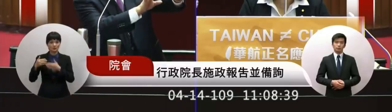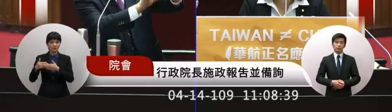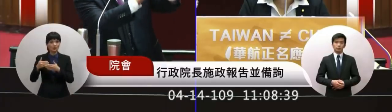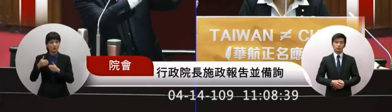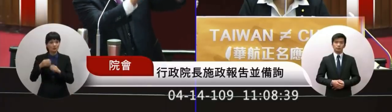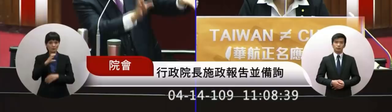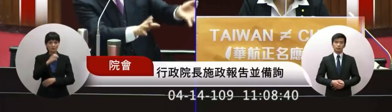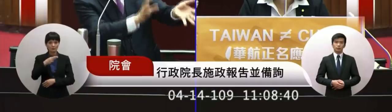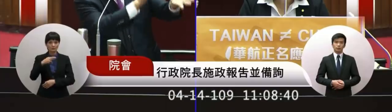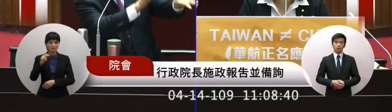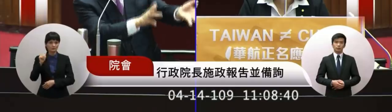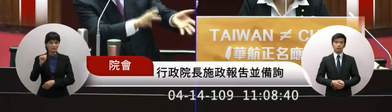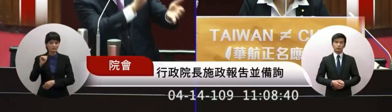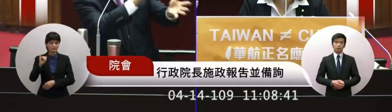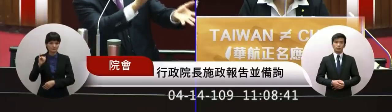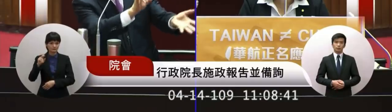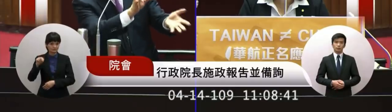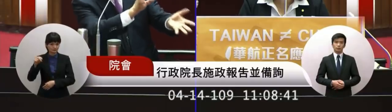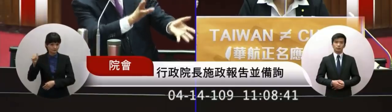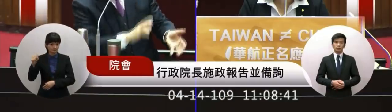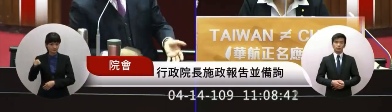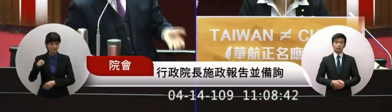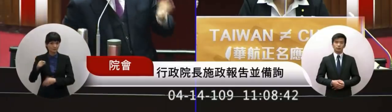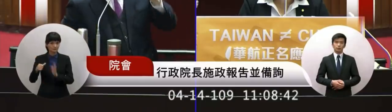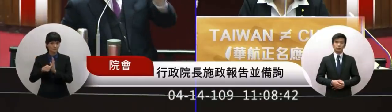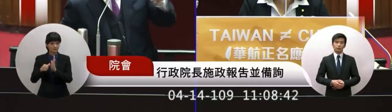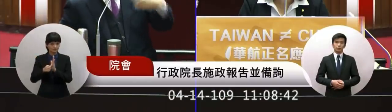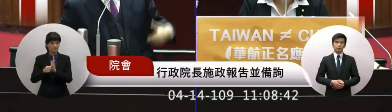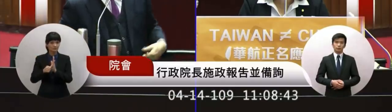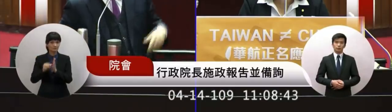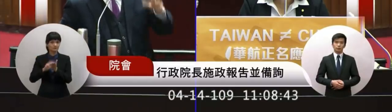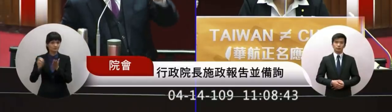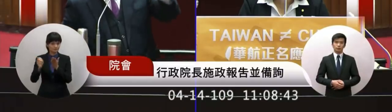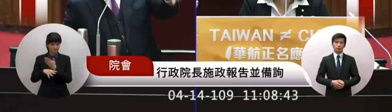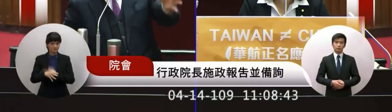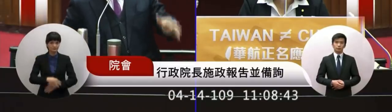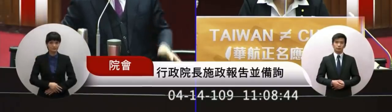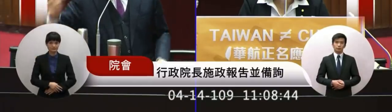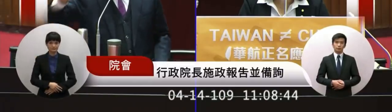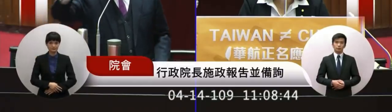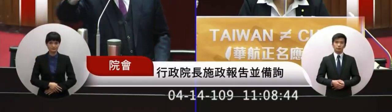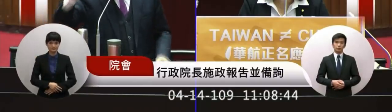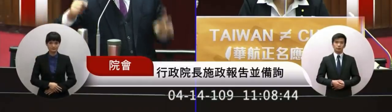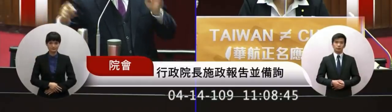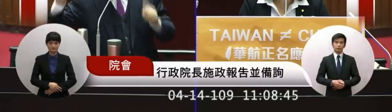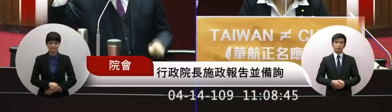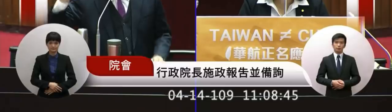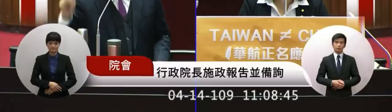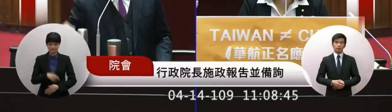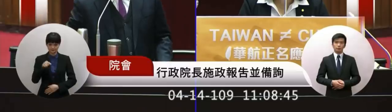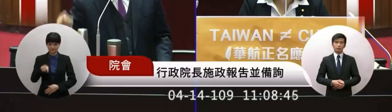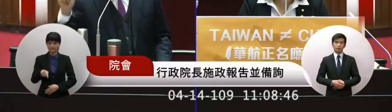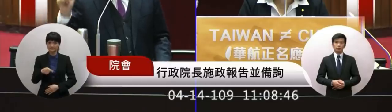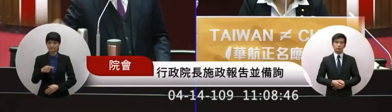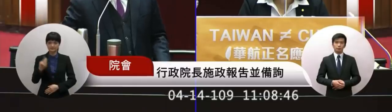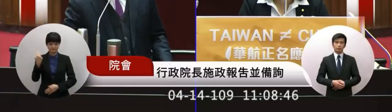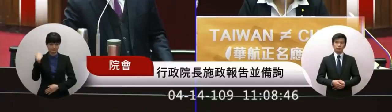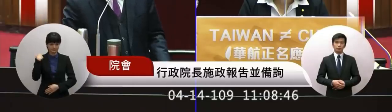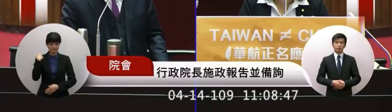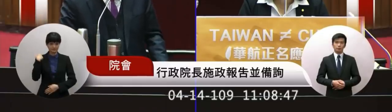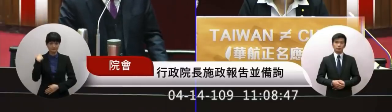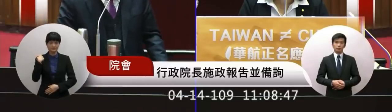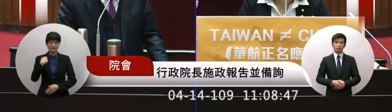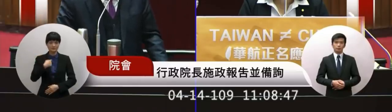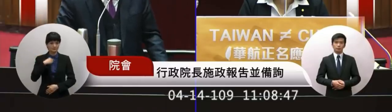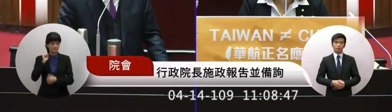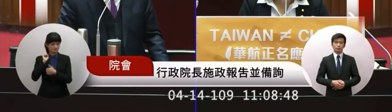不要再掛一個那個那個車子在旁邊這點已經他已經